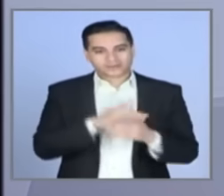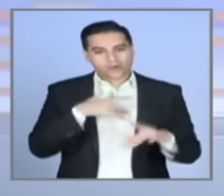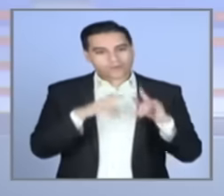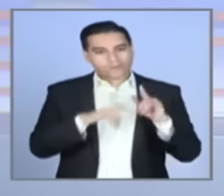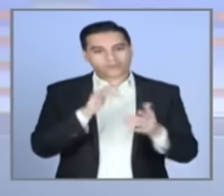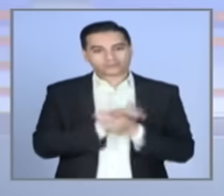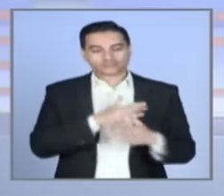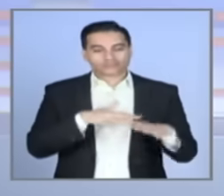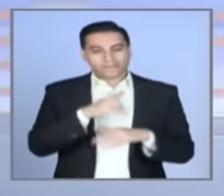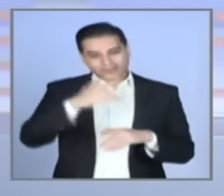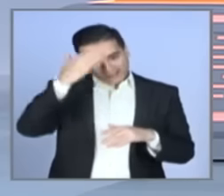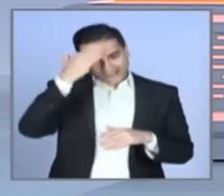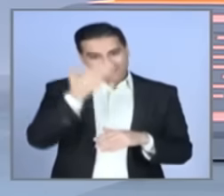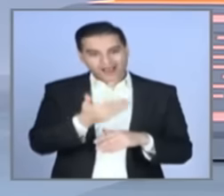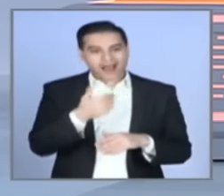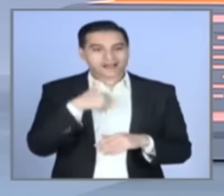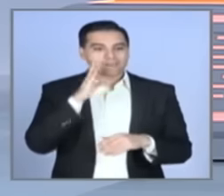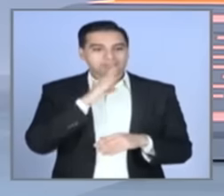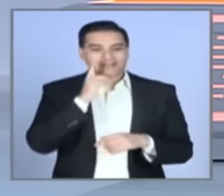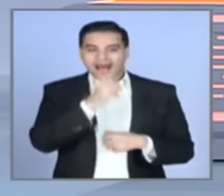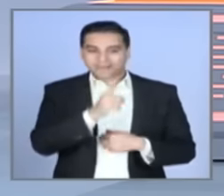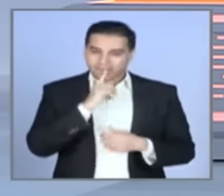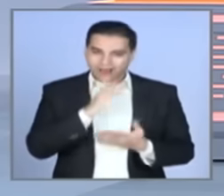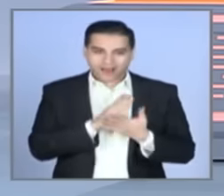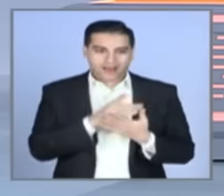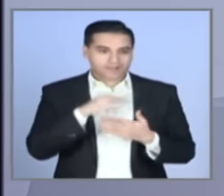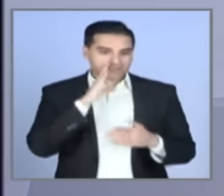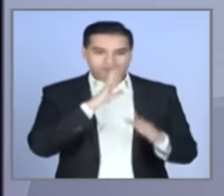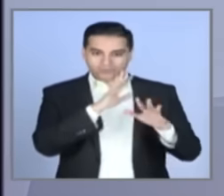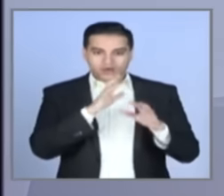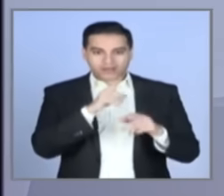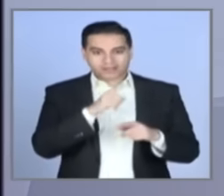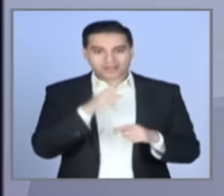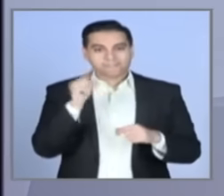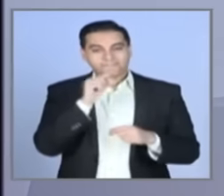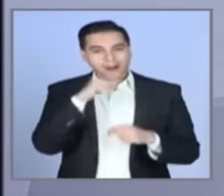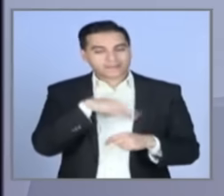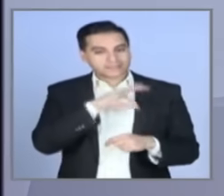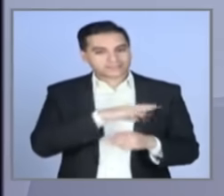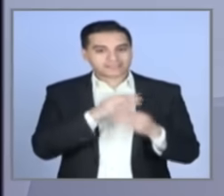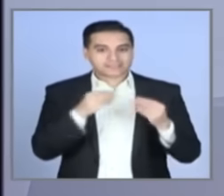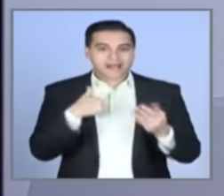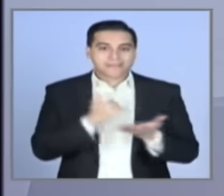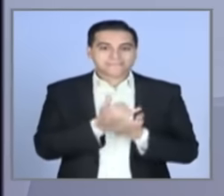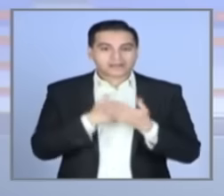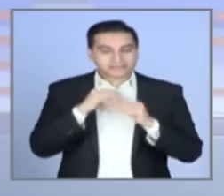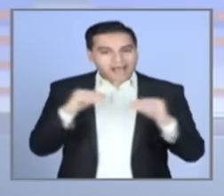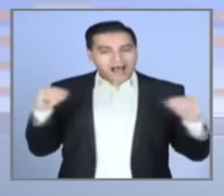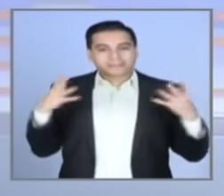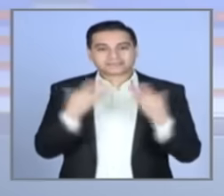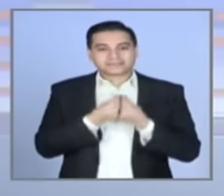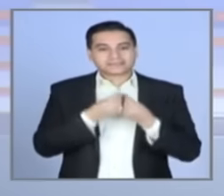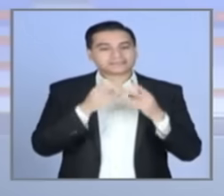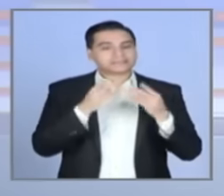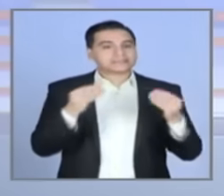بمعلم صديقكم. انت على دماغي، ما انا بتعلم منك على فكره. انا بجد طريقه البرنامج انا عملتها في الفصل كتير قوي من